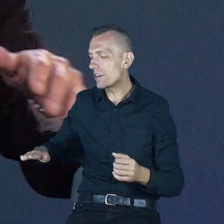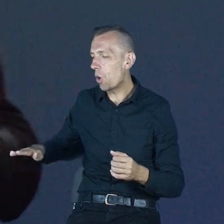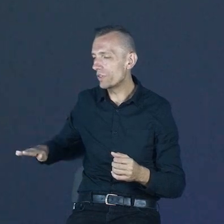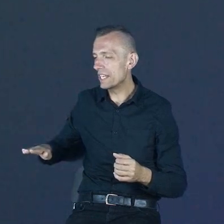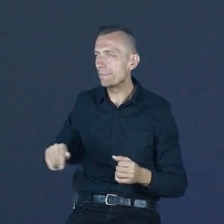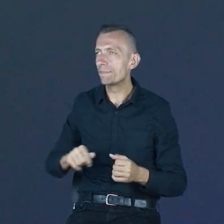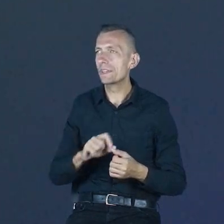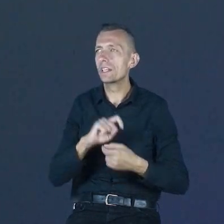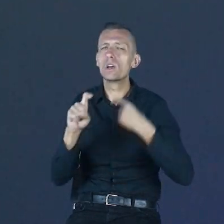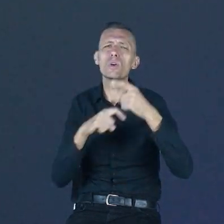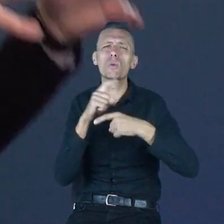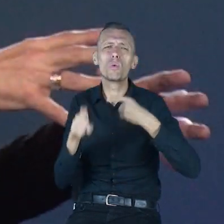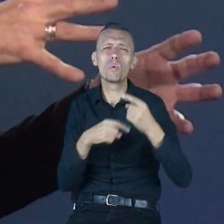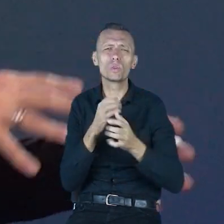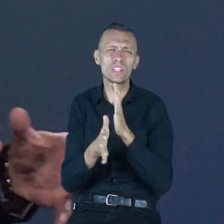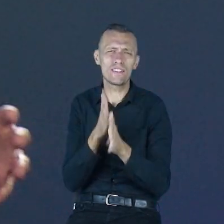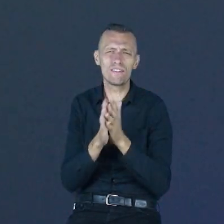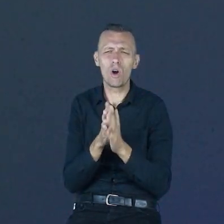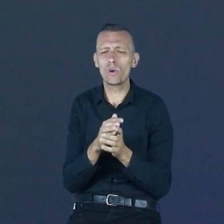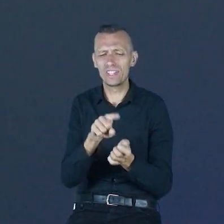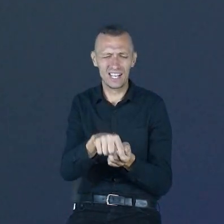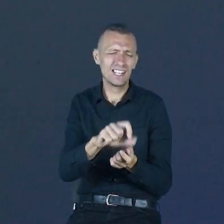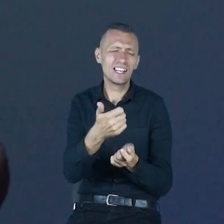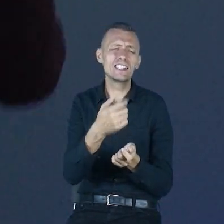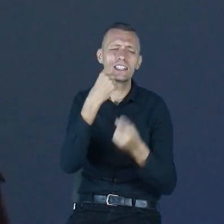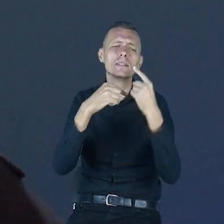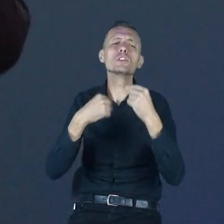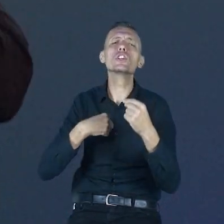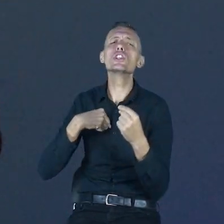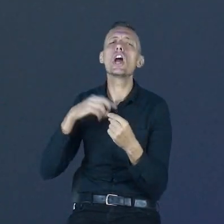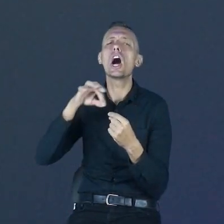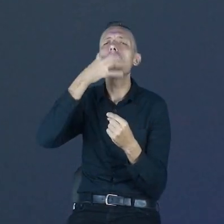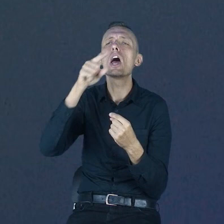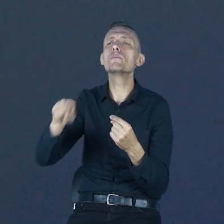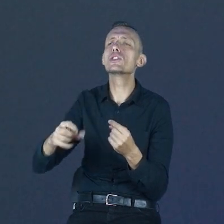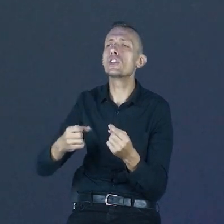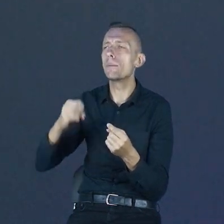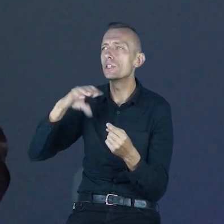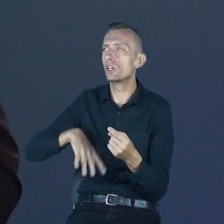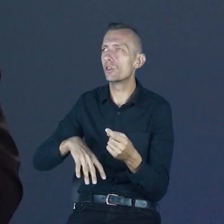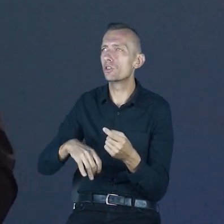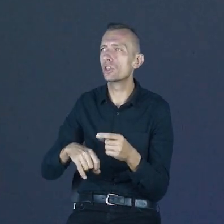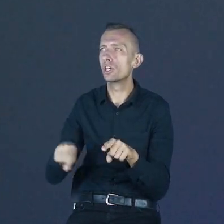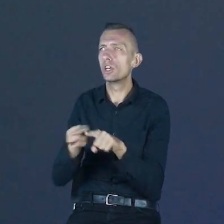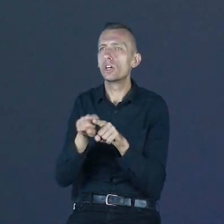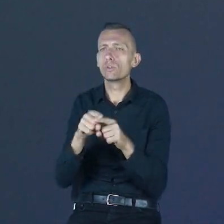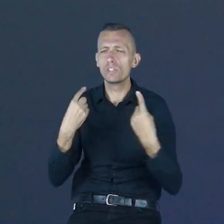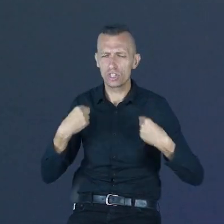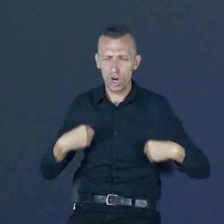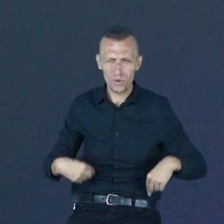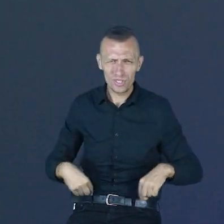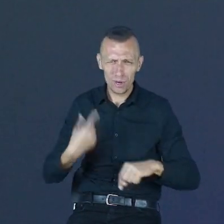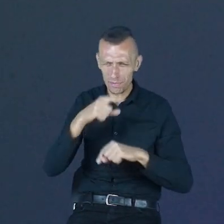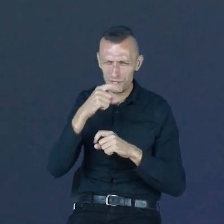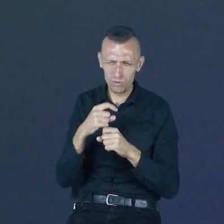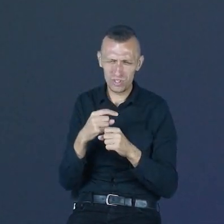gorsi. Kiedy ludzie w kraju się burzą i myślą o jednych, że są gorsi, a my lepsi, to chcę powiedzieć, że